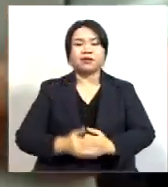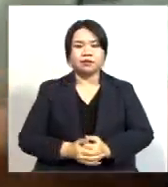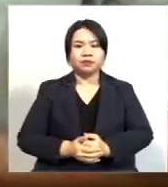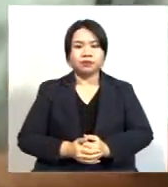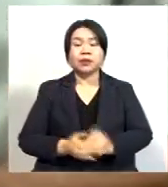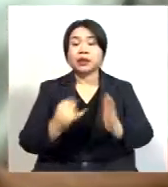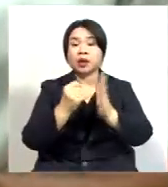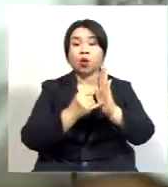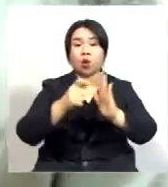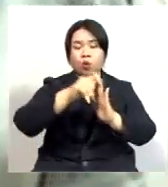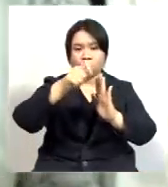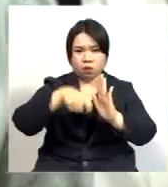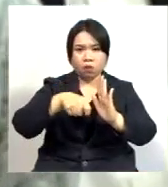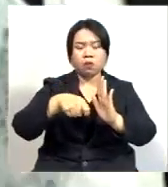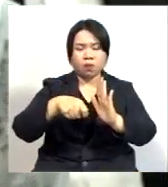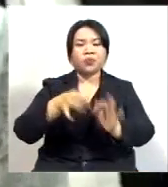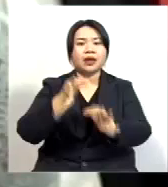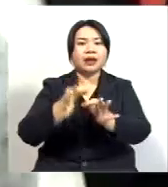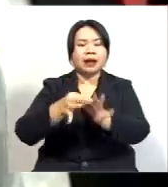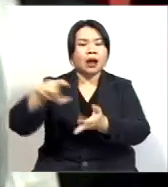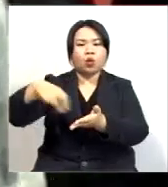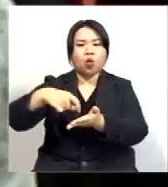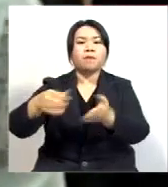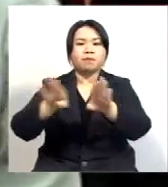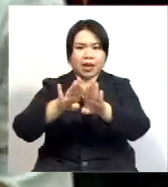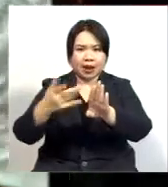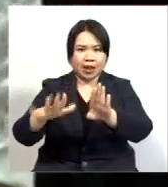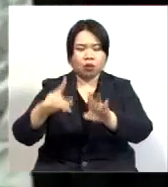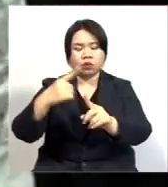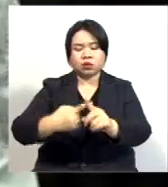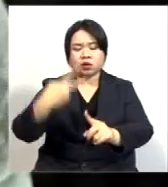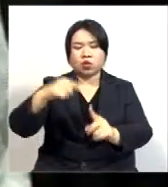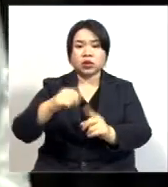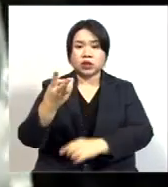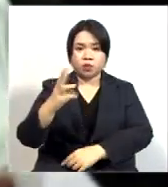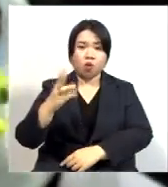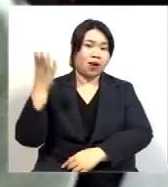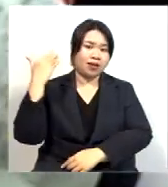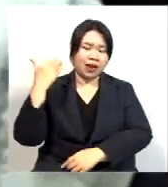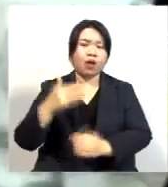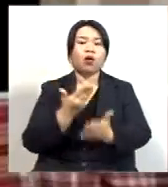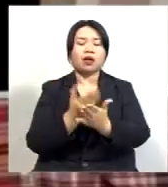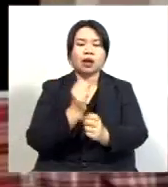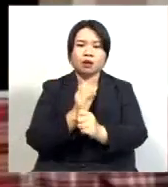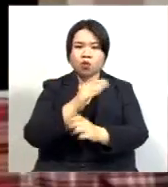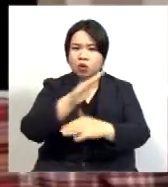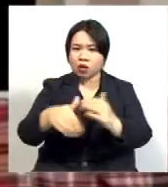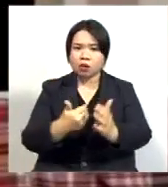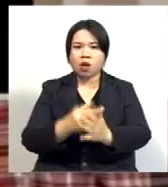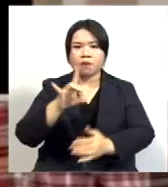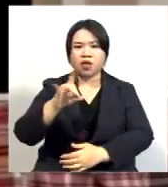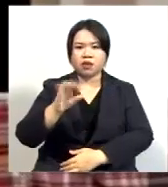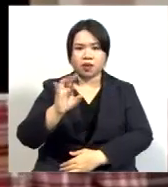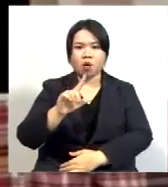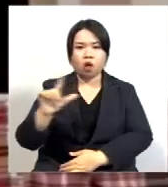โดยจังหวัดนครราชสีมาค่ะได้ปิดรับบริจาคไปเมื่อวันที่16กุมภาพันธ์ที่ผ่านมายอดบริจาครวมทั้งสิ้น89